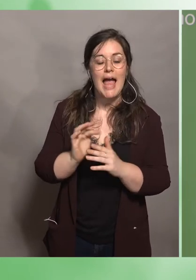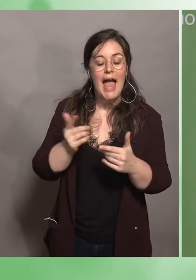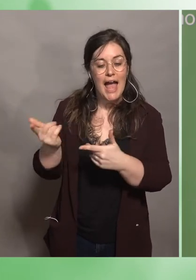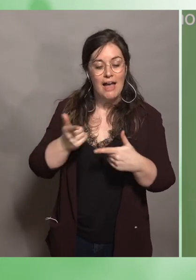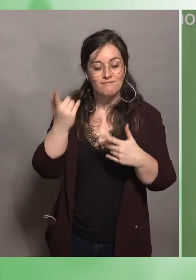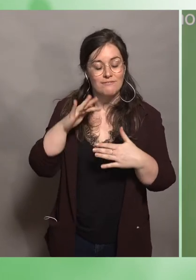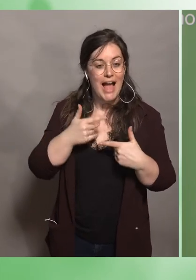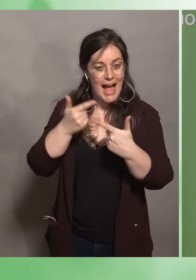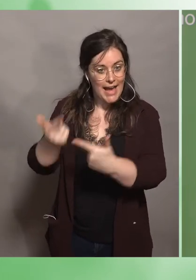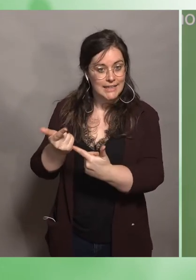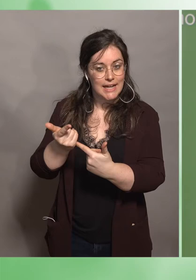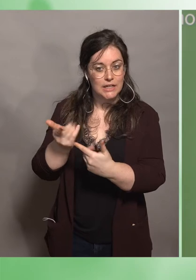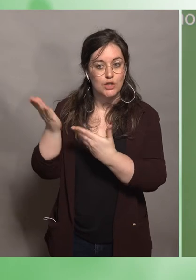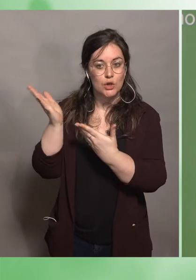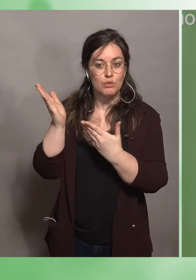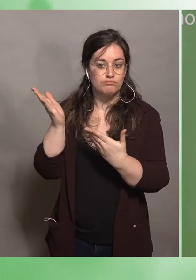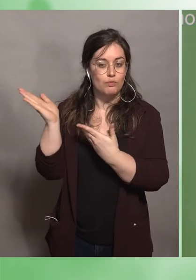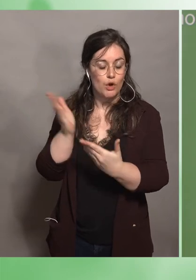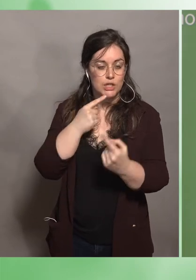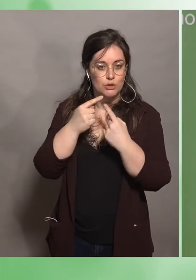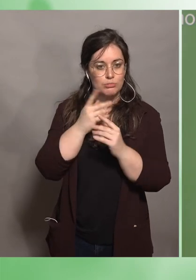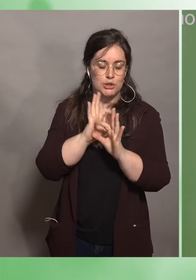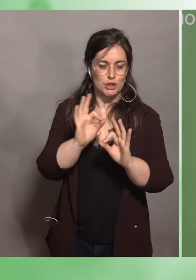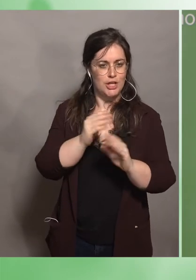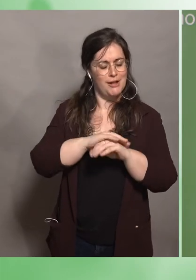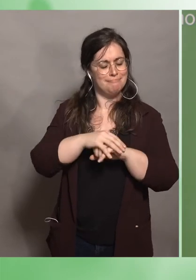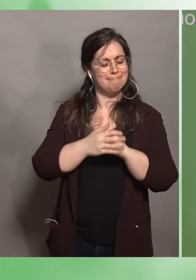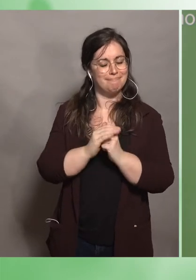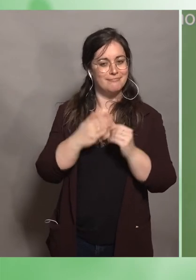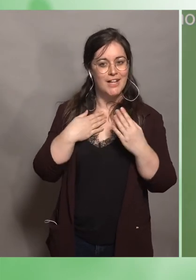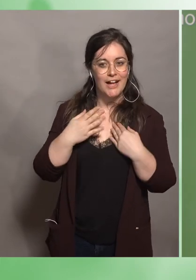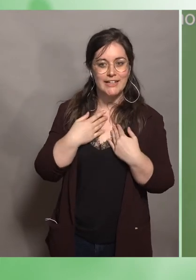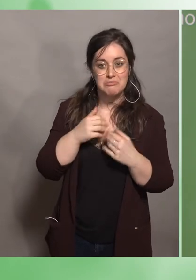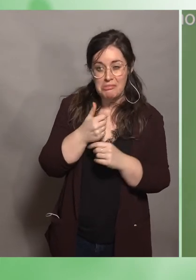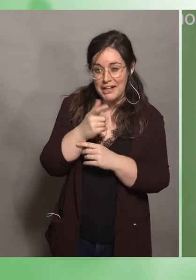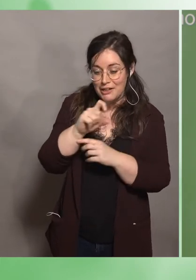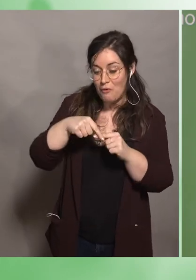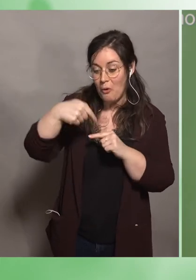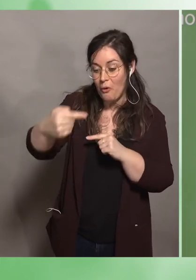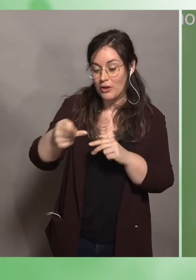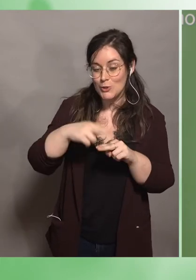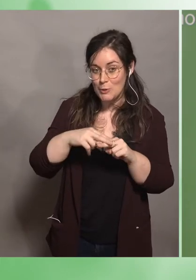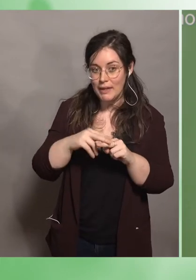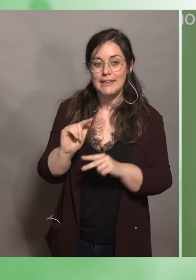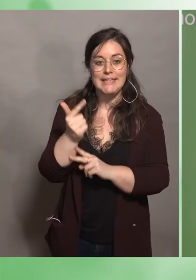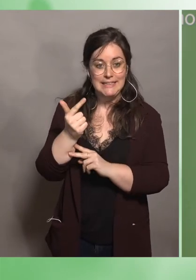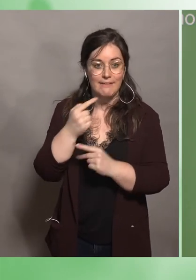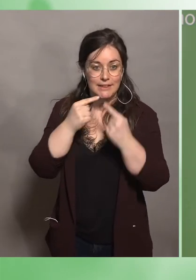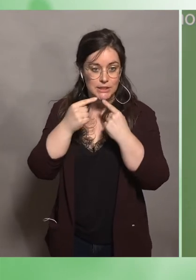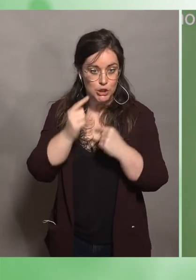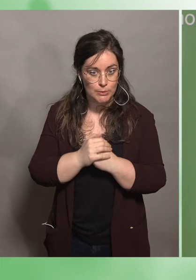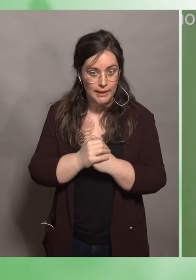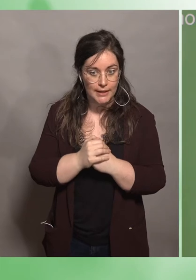zum Vorstellungsgespräch. Das war sehr harmonisch. Dann ein paar Wochen später das zweite